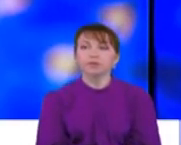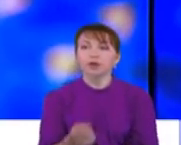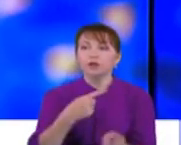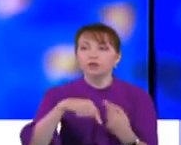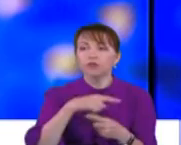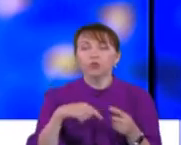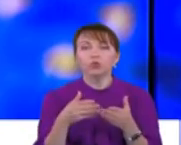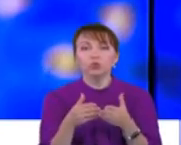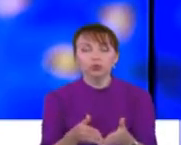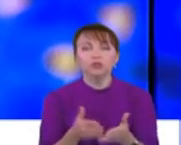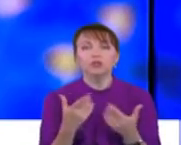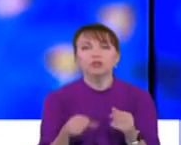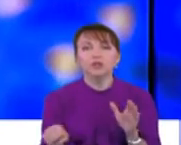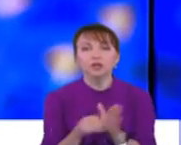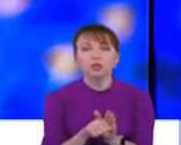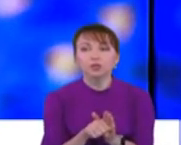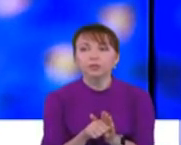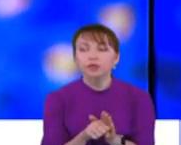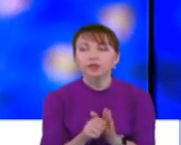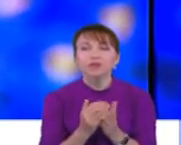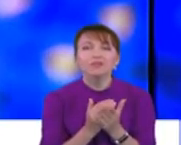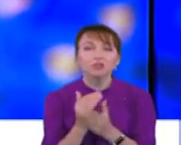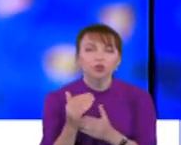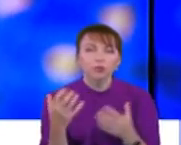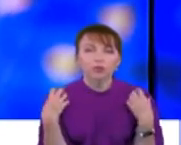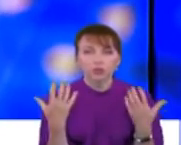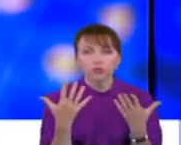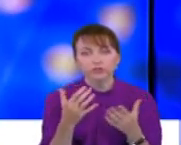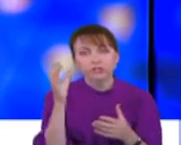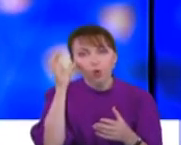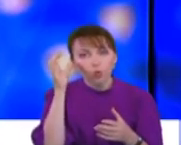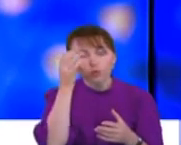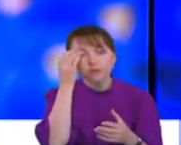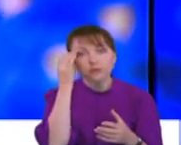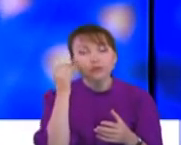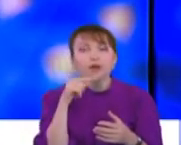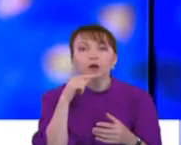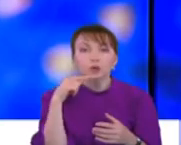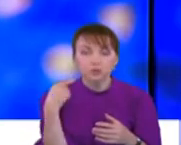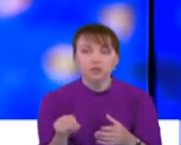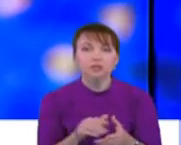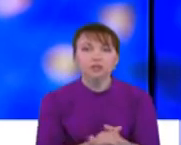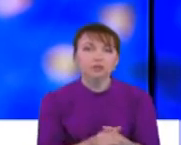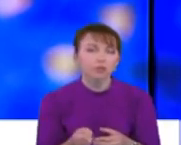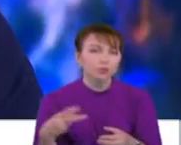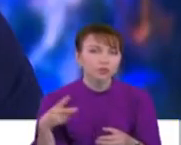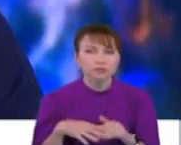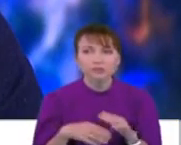лодки, загинули високопосадовці, науковці, значить, російські круті